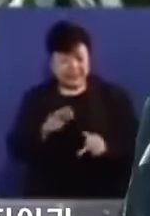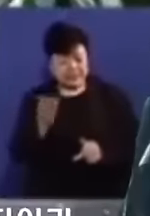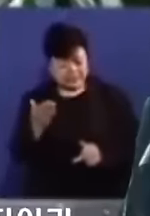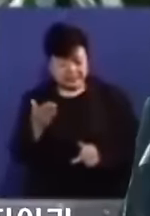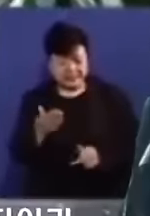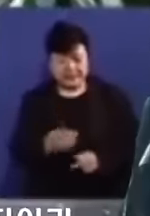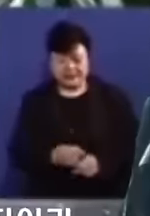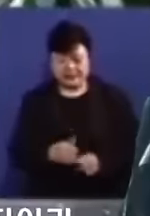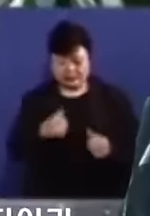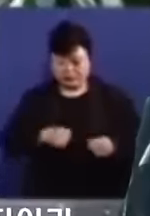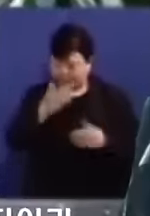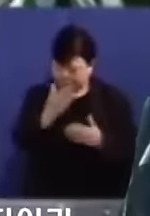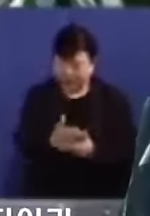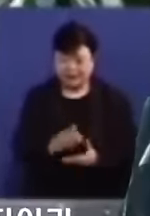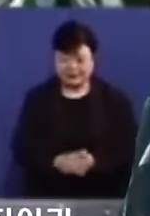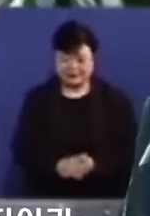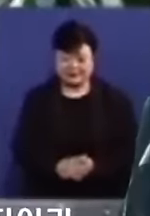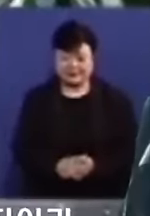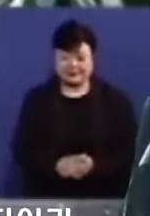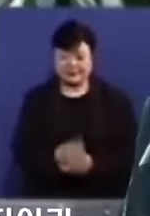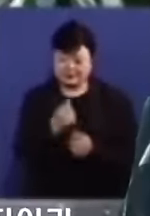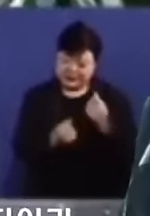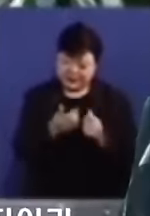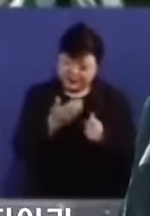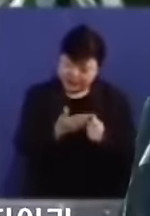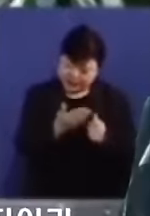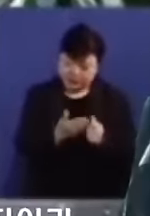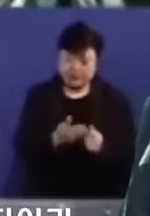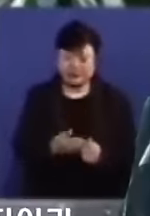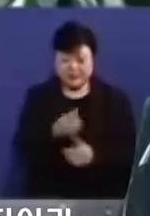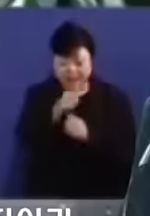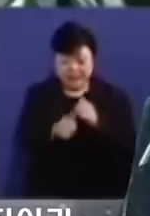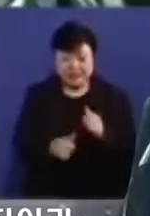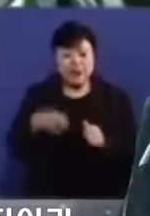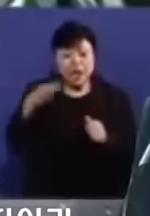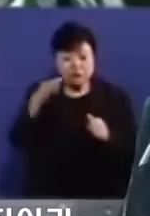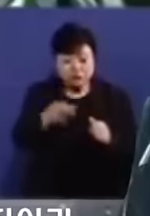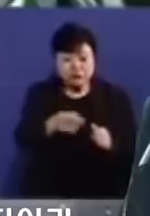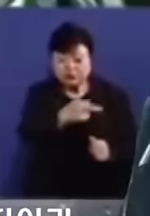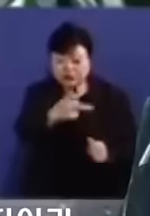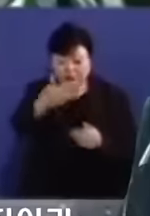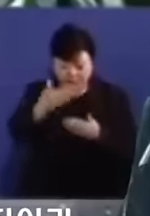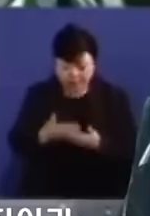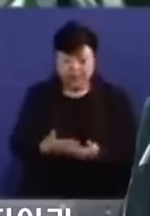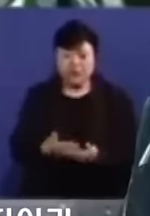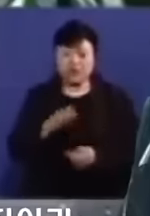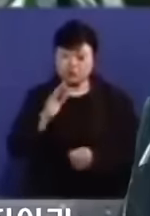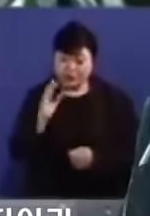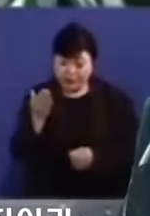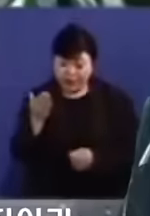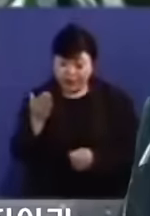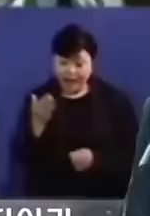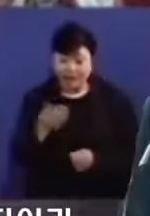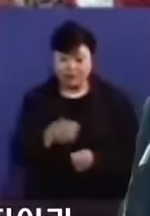사고를 당했다. 그래서 더 큰 하나님의 부르심을 받게 하기 위함이다.